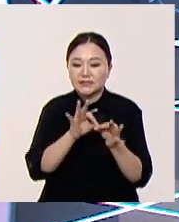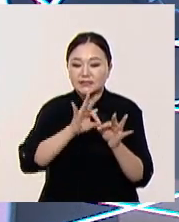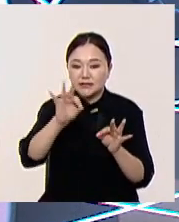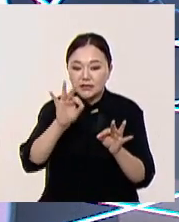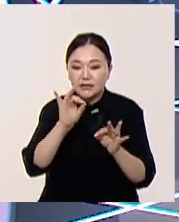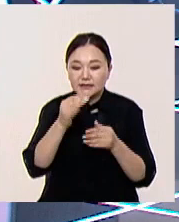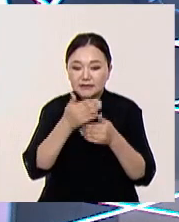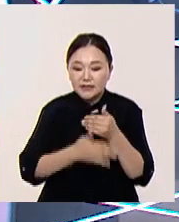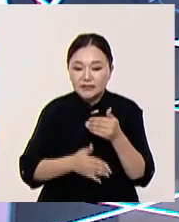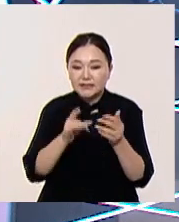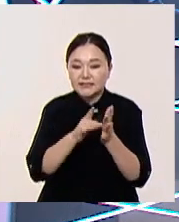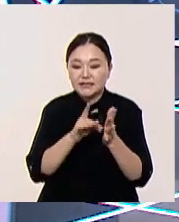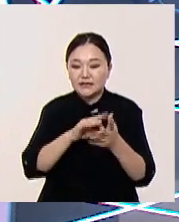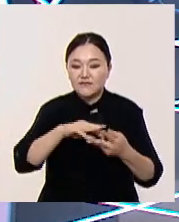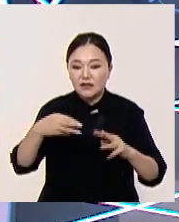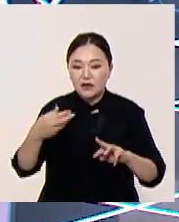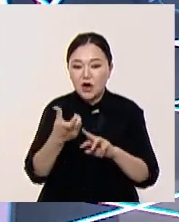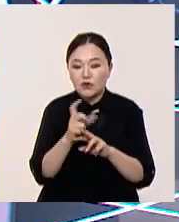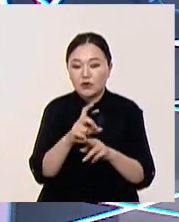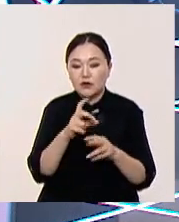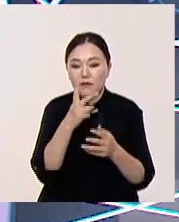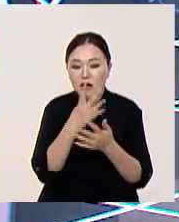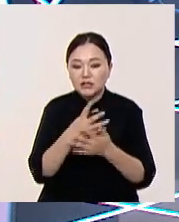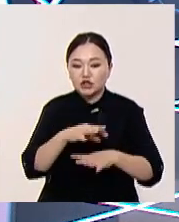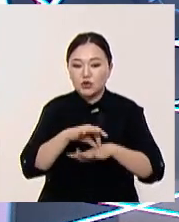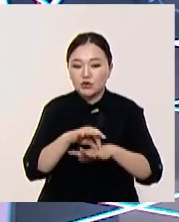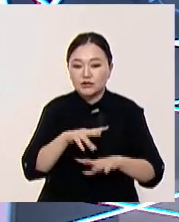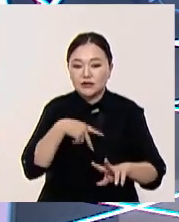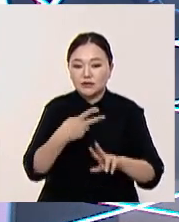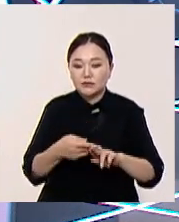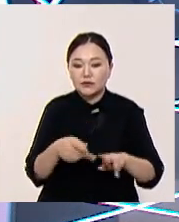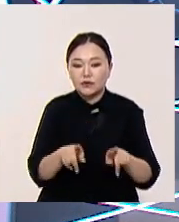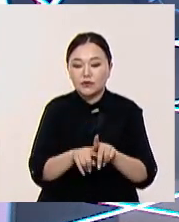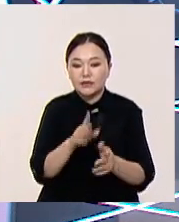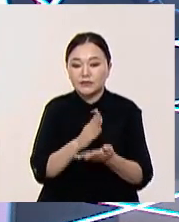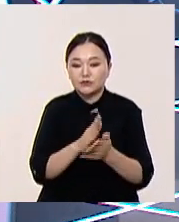поверхность и стекловолокна который имитирует текстуру кожи такое есть только у оппа